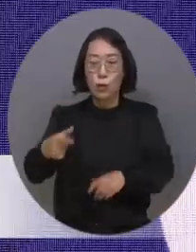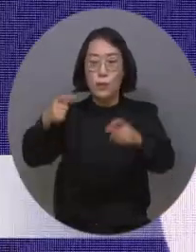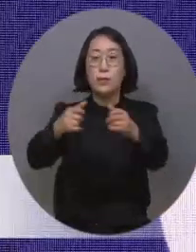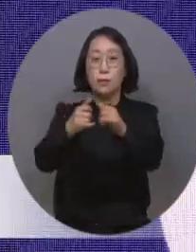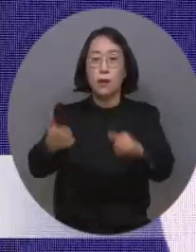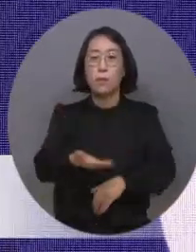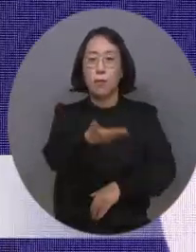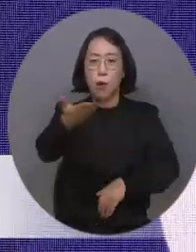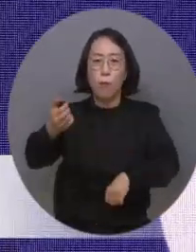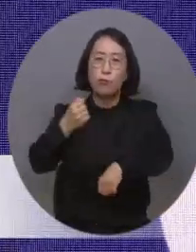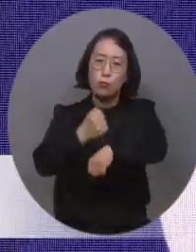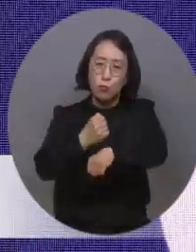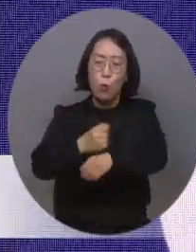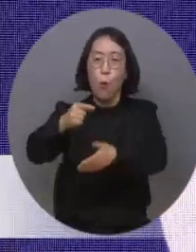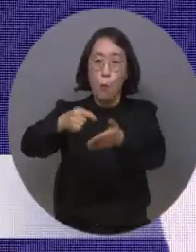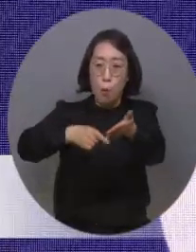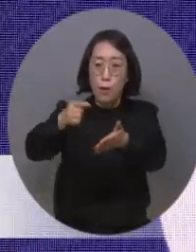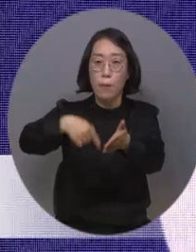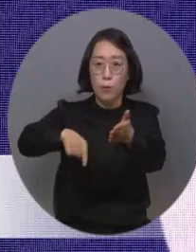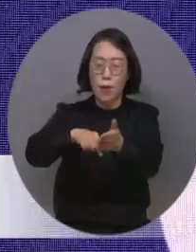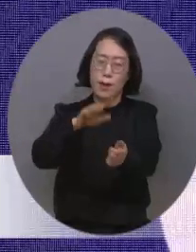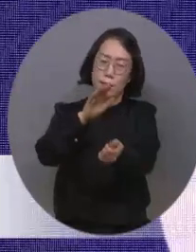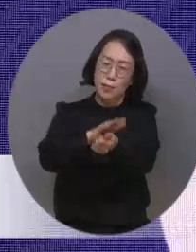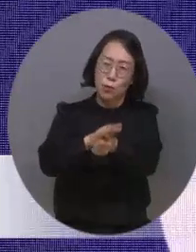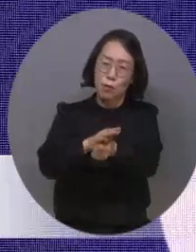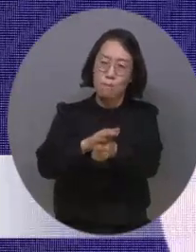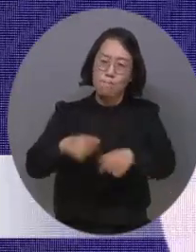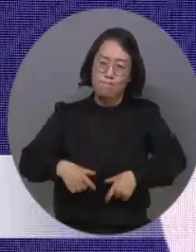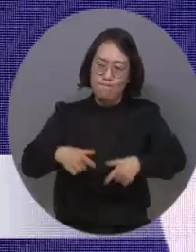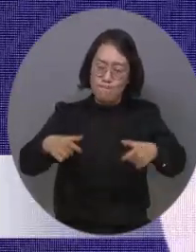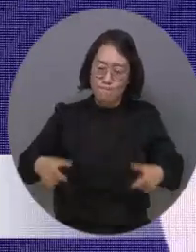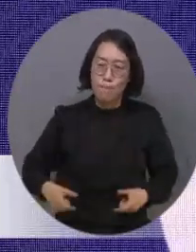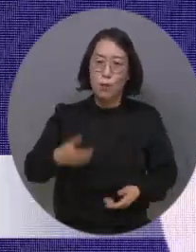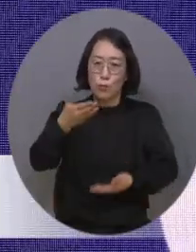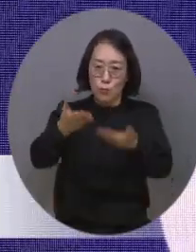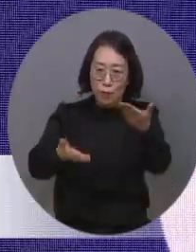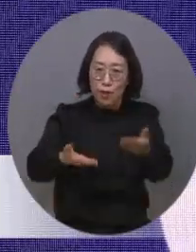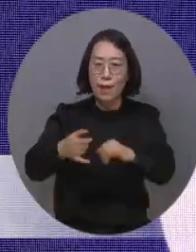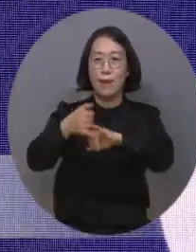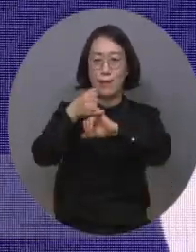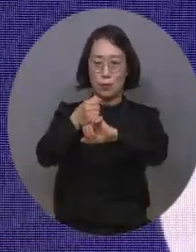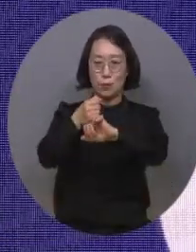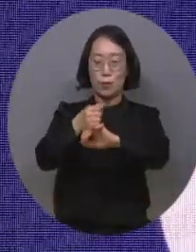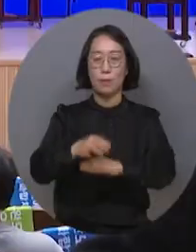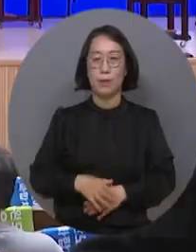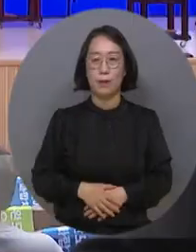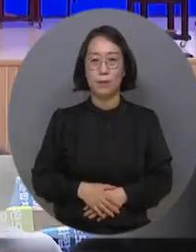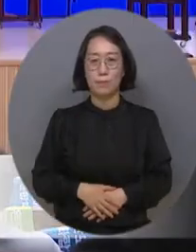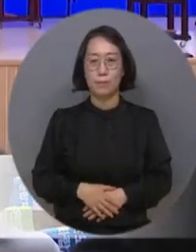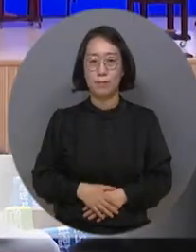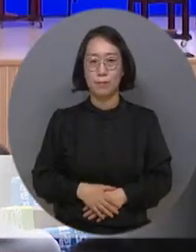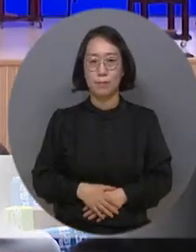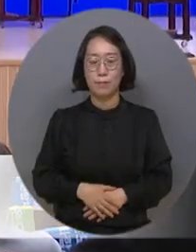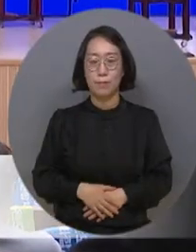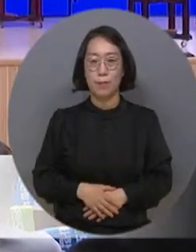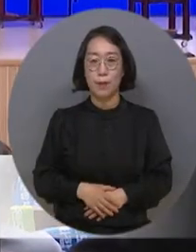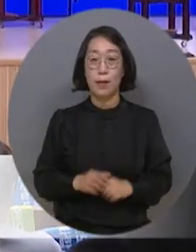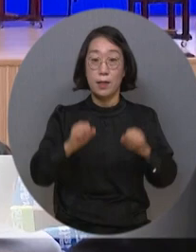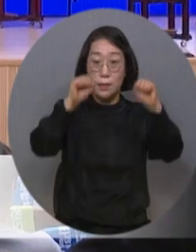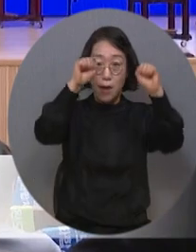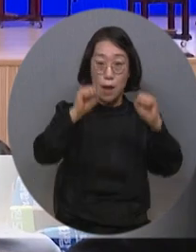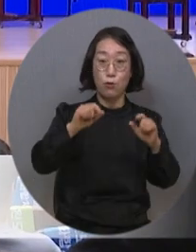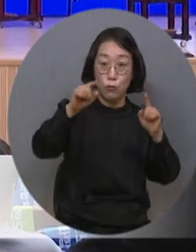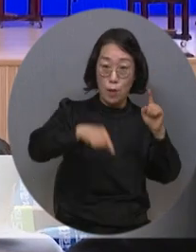보답을 할 수 있도록 지원을 아끼지 않겠다는 말씀도 드립니다 전남체전과